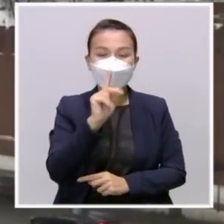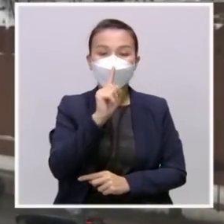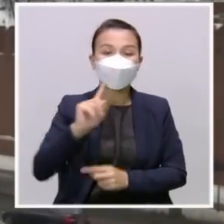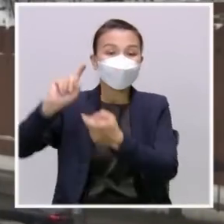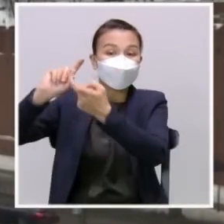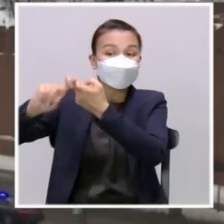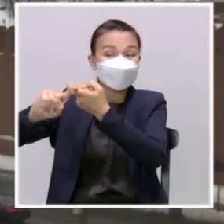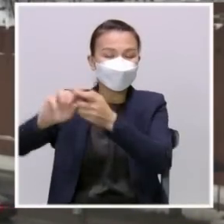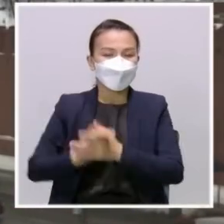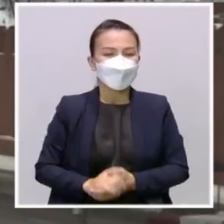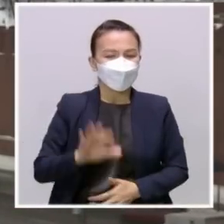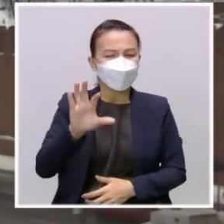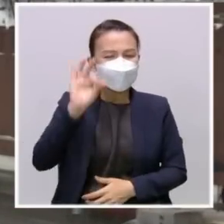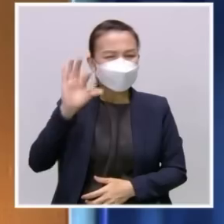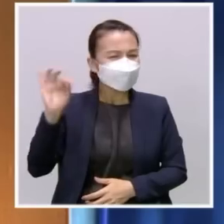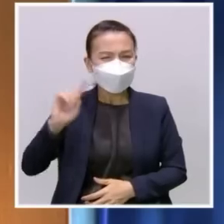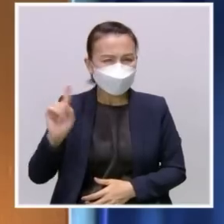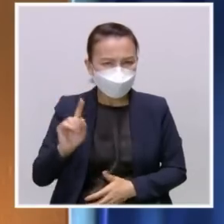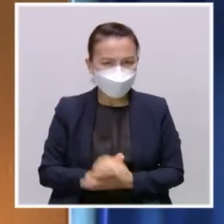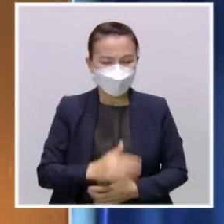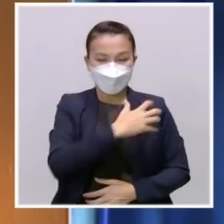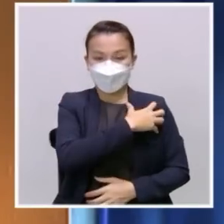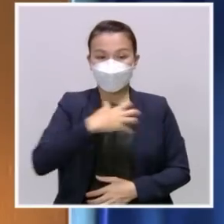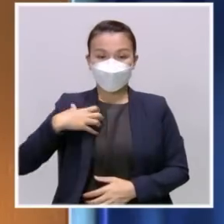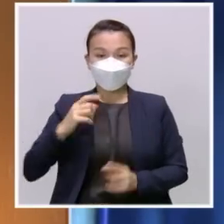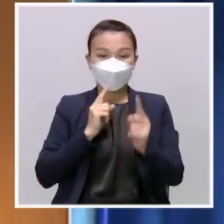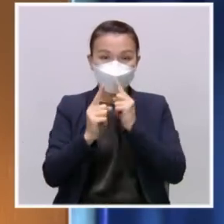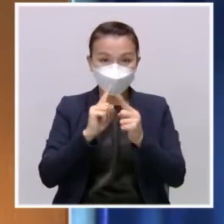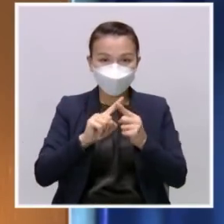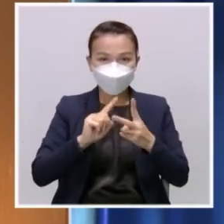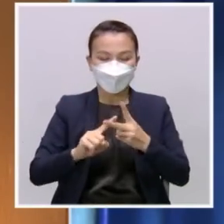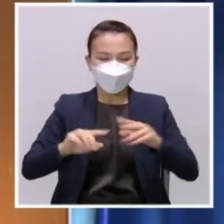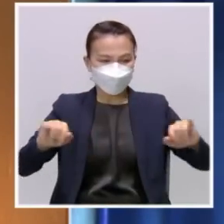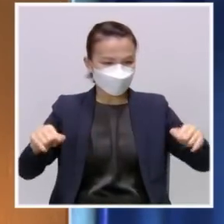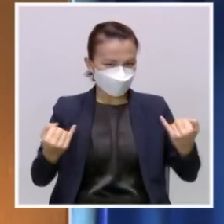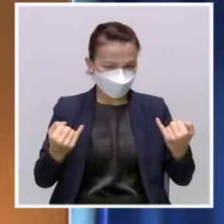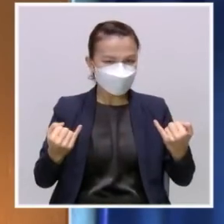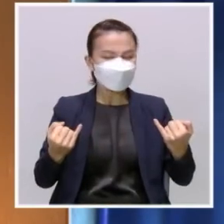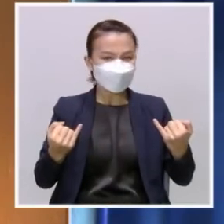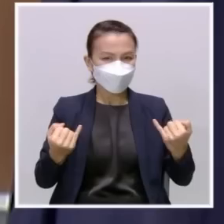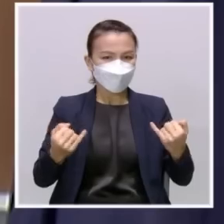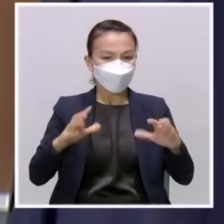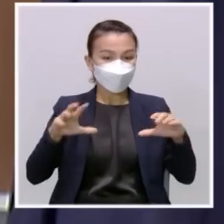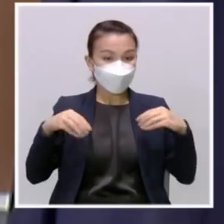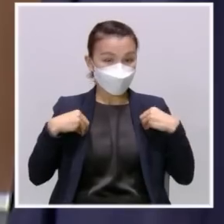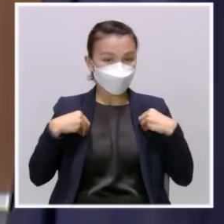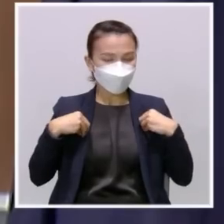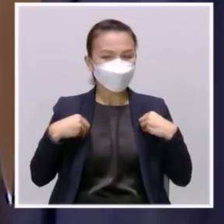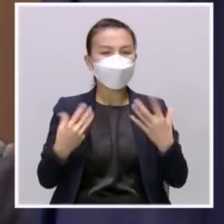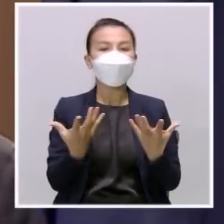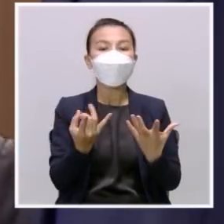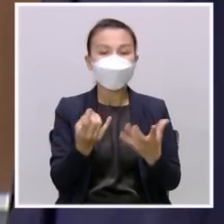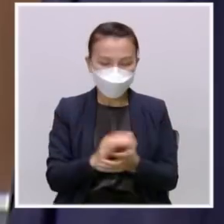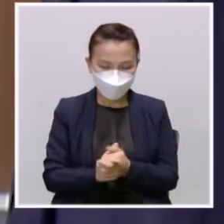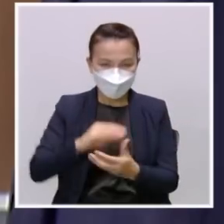สเซียต้องเลือกระหว่างการเจรจาทางการทูตกับการเผชิญหน้าและยอมรับผลที่จะตามมาก็คือหมายถึงการถูกคว่ำ